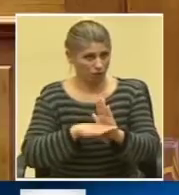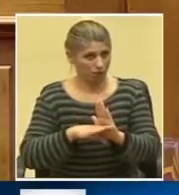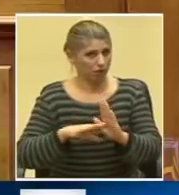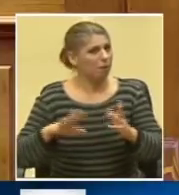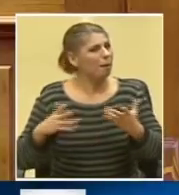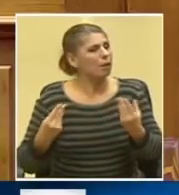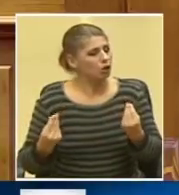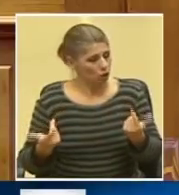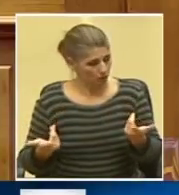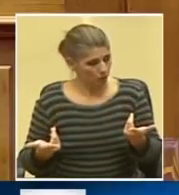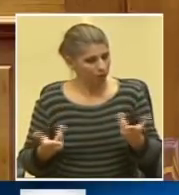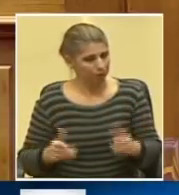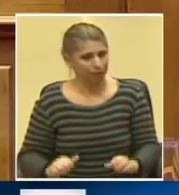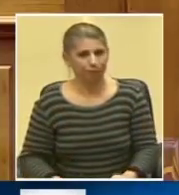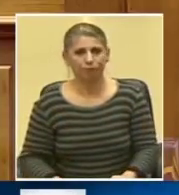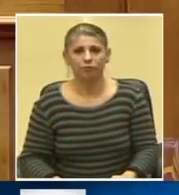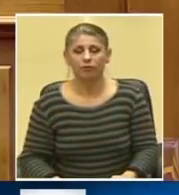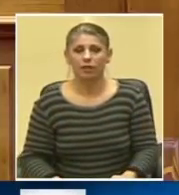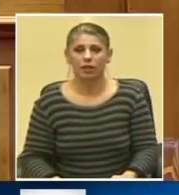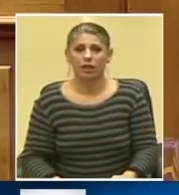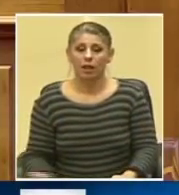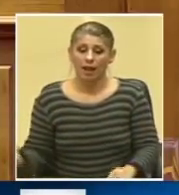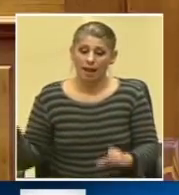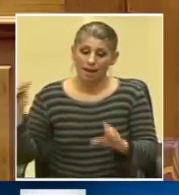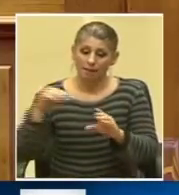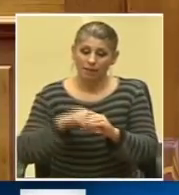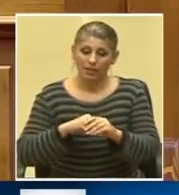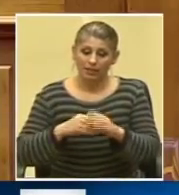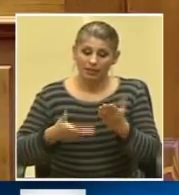πώς? Βάζοντας την επικουρική